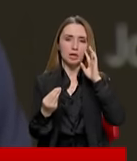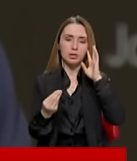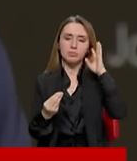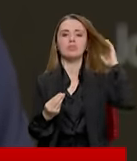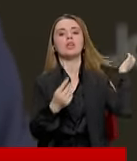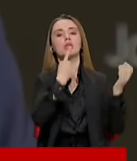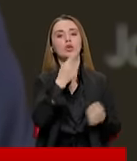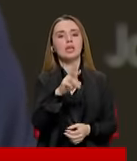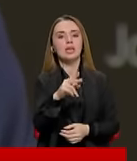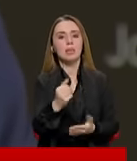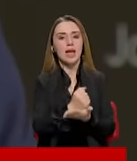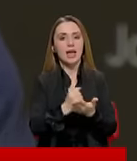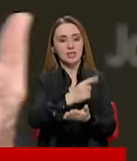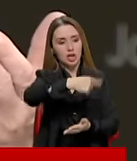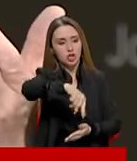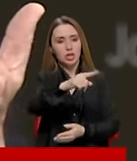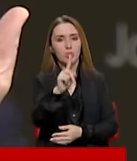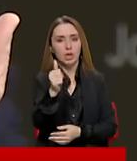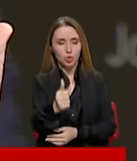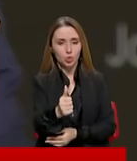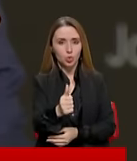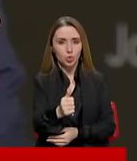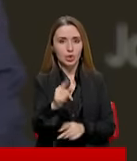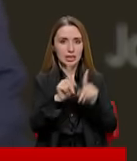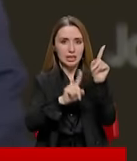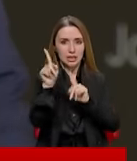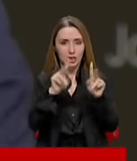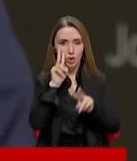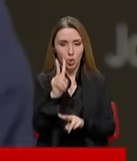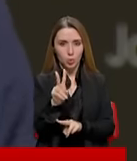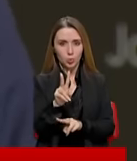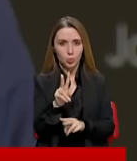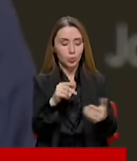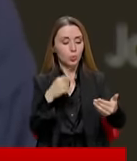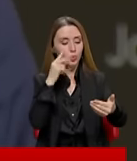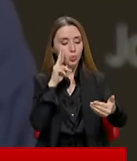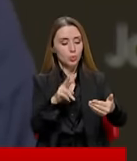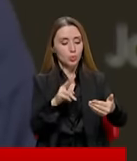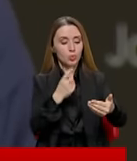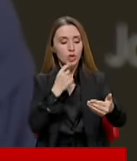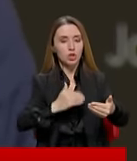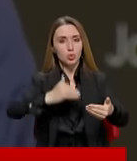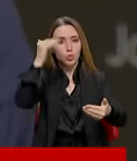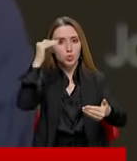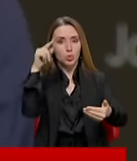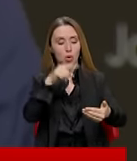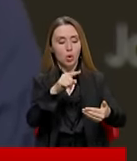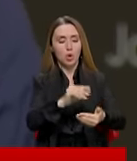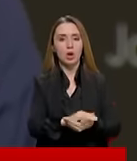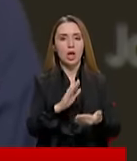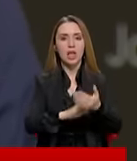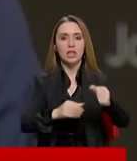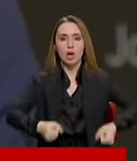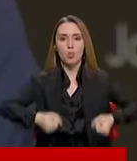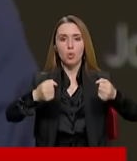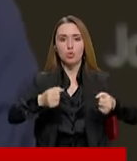söylediğiniz gibi eczacıla bir gün mesela internette gördüm Eee ileri yaşlı bir büyüğümüz elinde